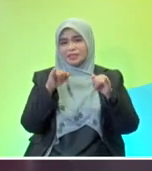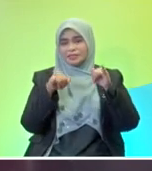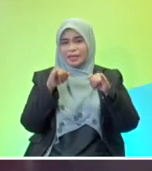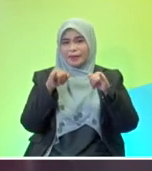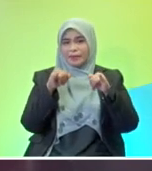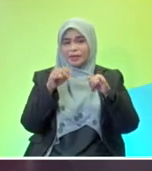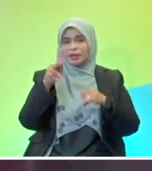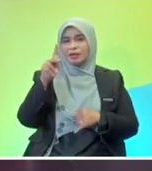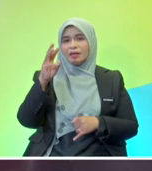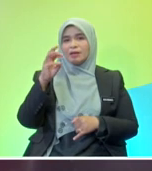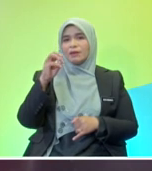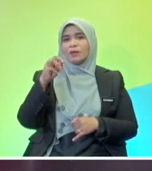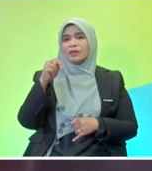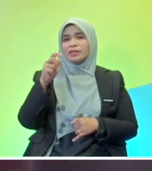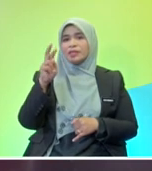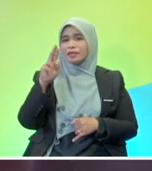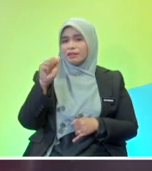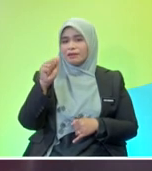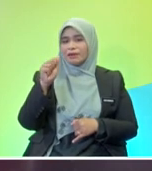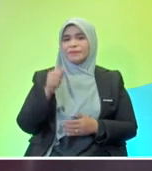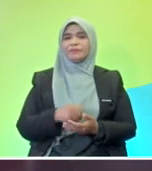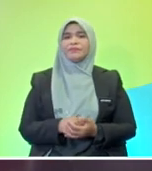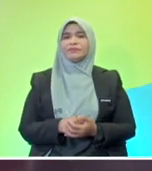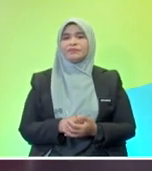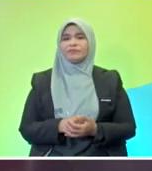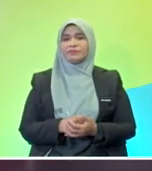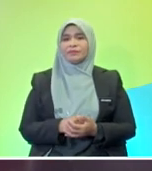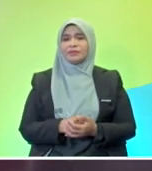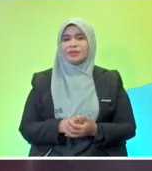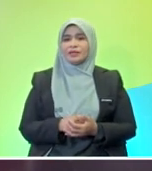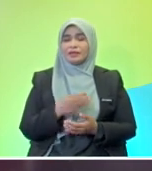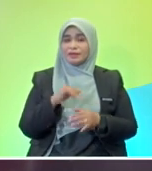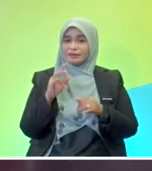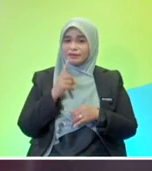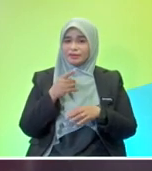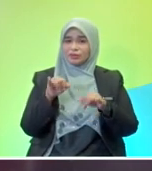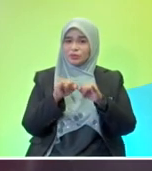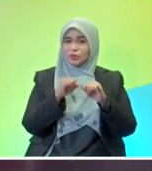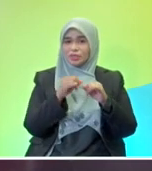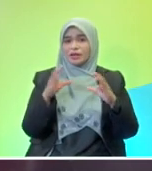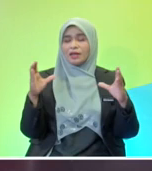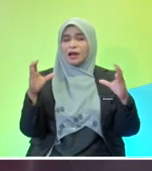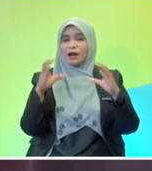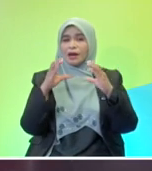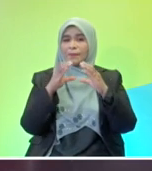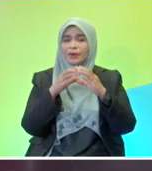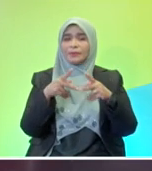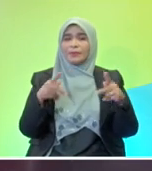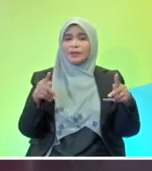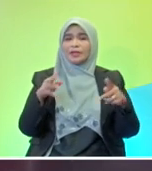ada penegasan dekat situ, kan? Kita juga menggabungkan pelbagai